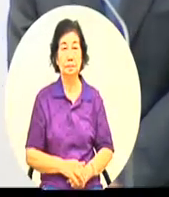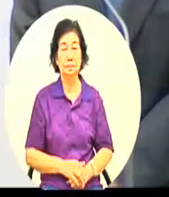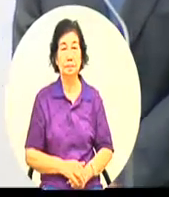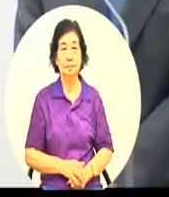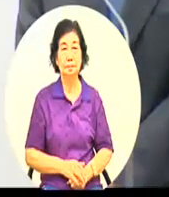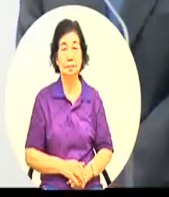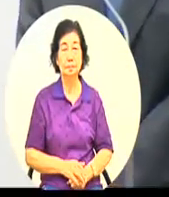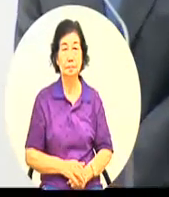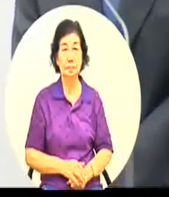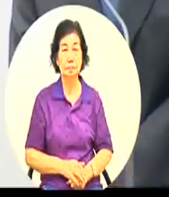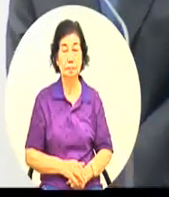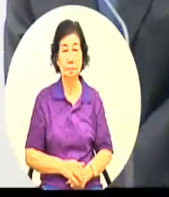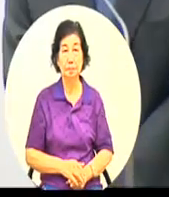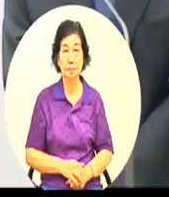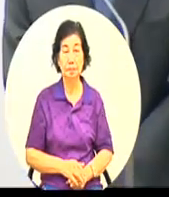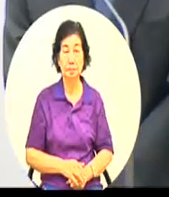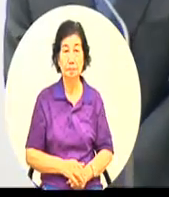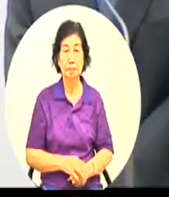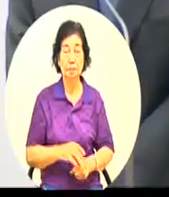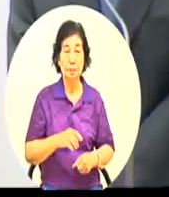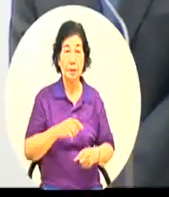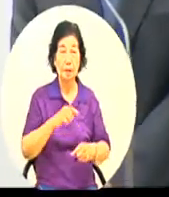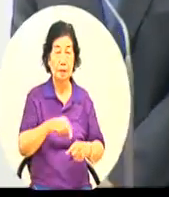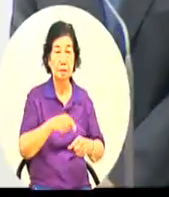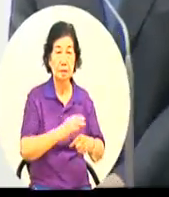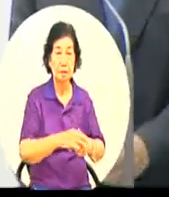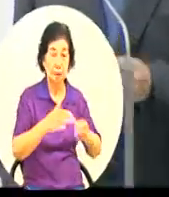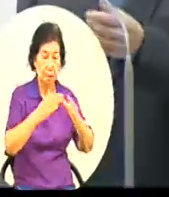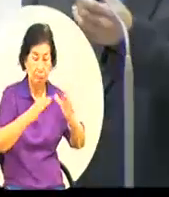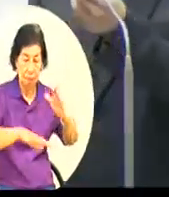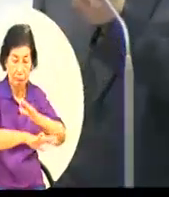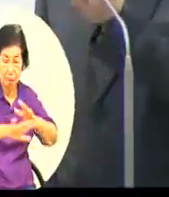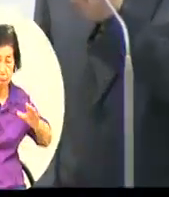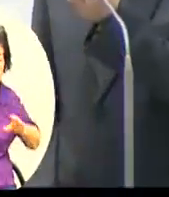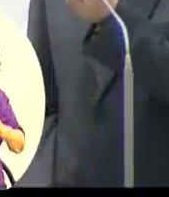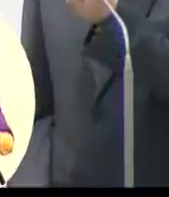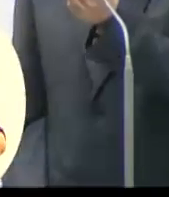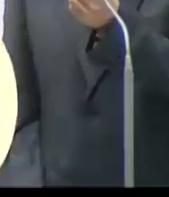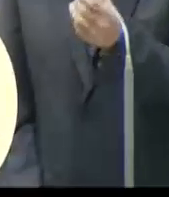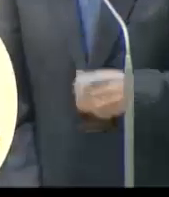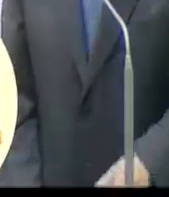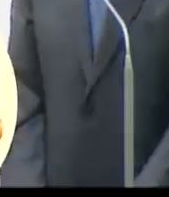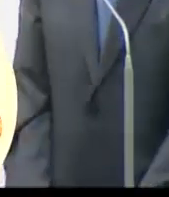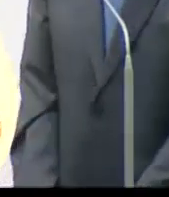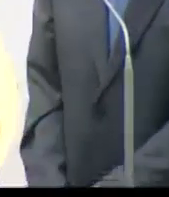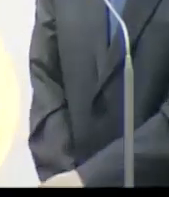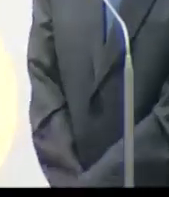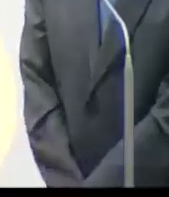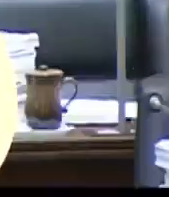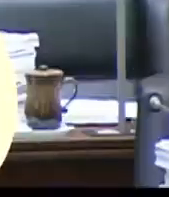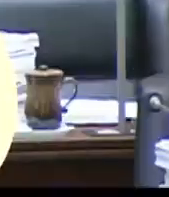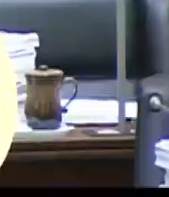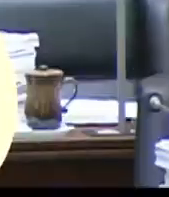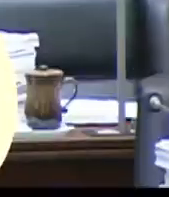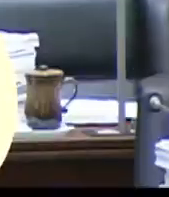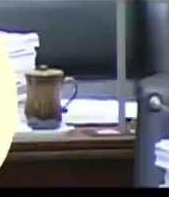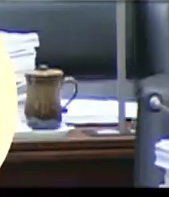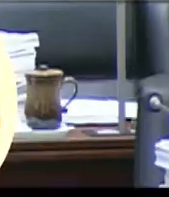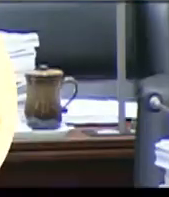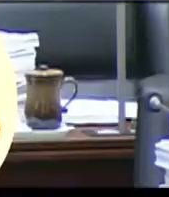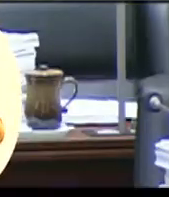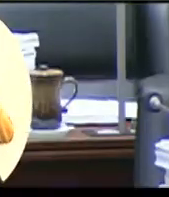迄个辉和家园。 哦，辉和家园。啊，你讲辉和家园啦吼。啊，即马高雄